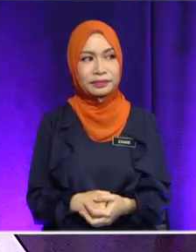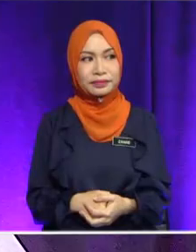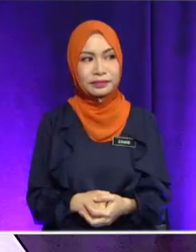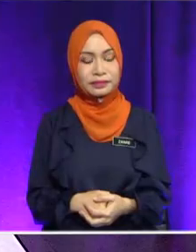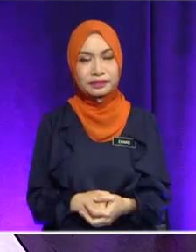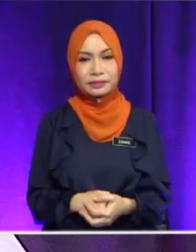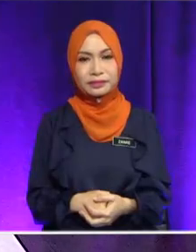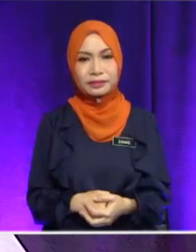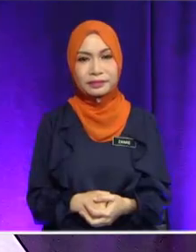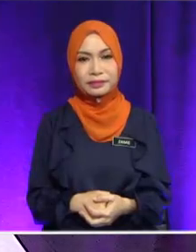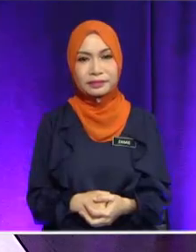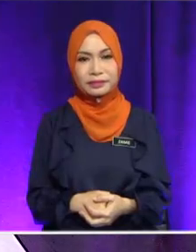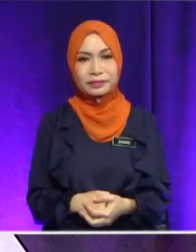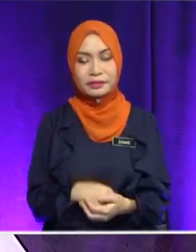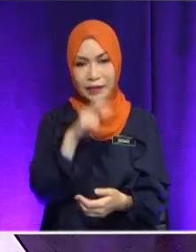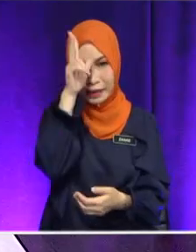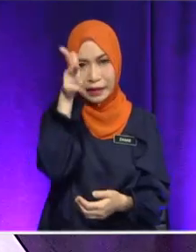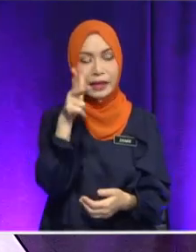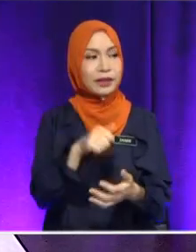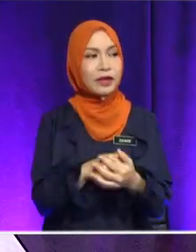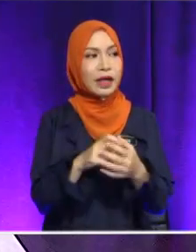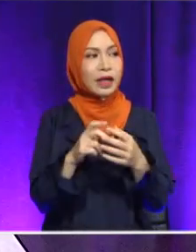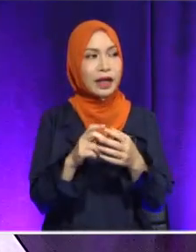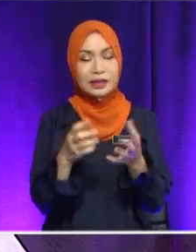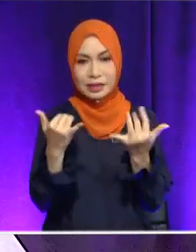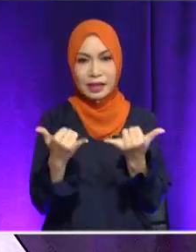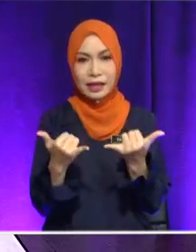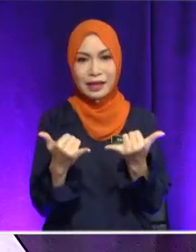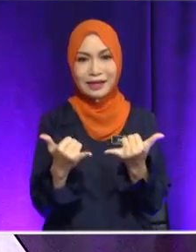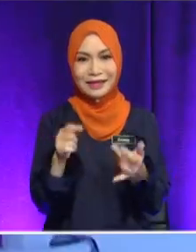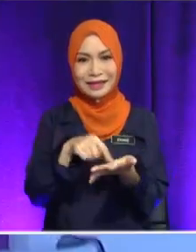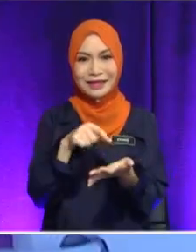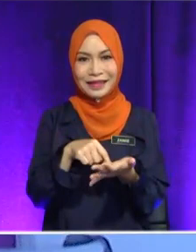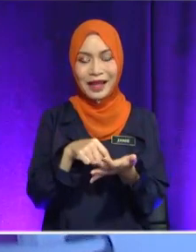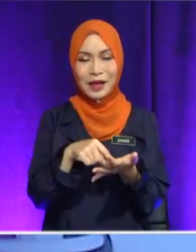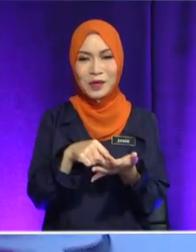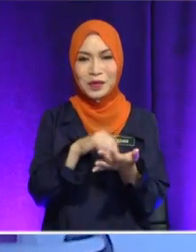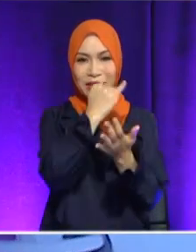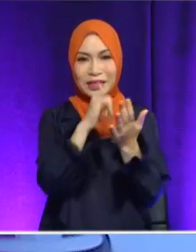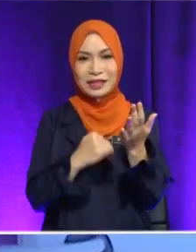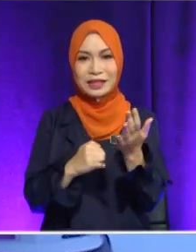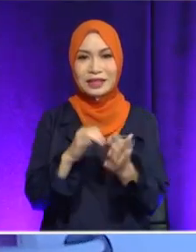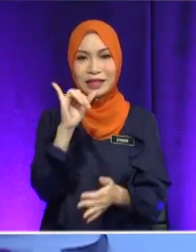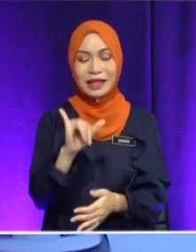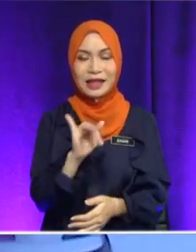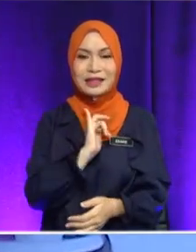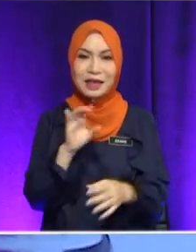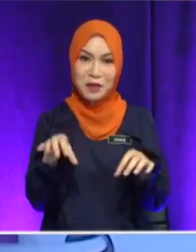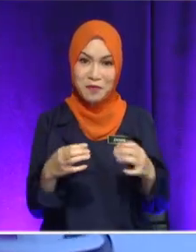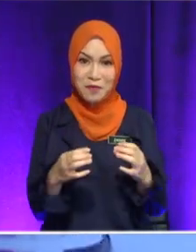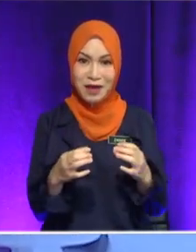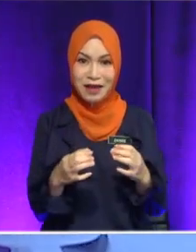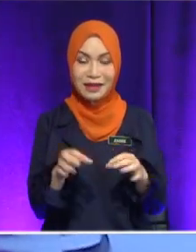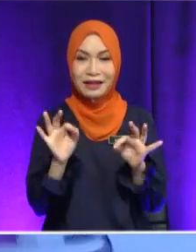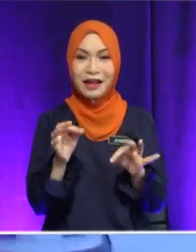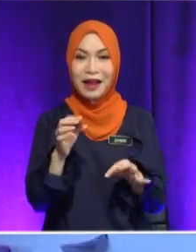Baiklah kawan-kawan Inilah hasil kepada lukisan Mira dekat luarnya ada bingkai cekgu berapa Kalau cek